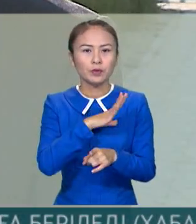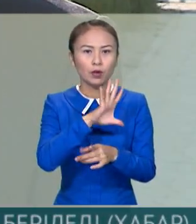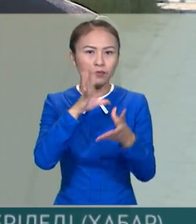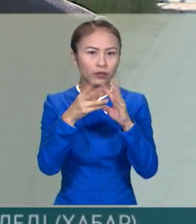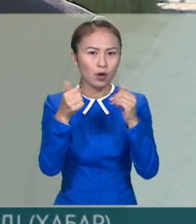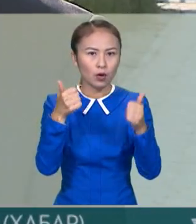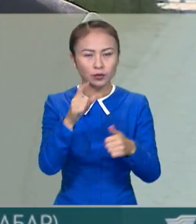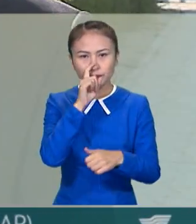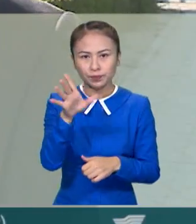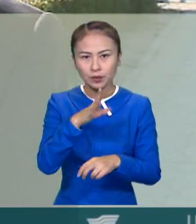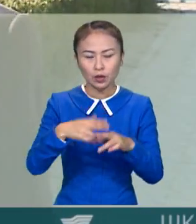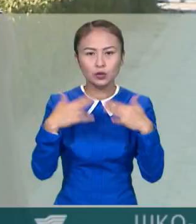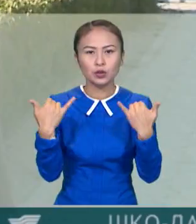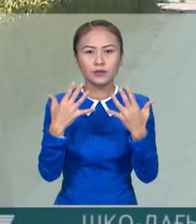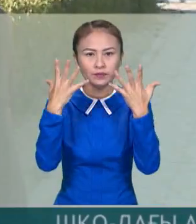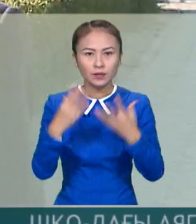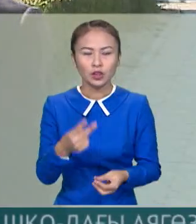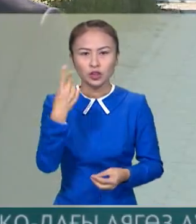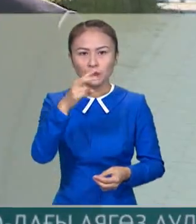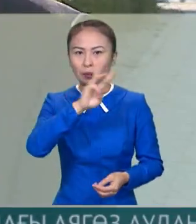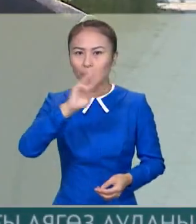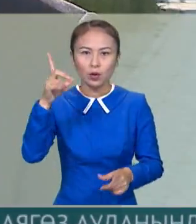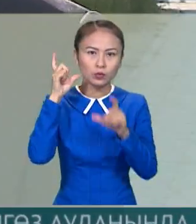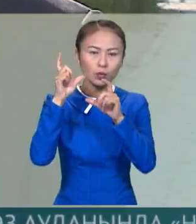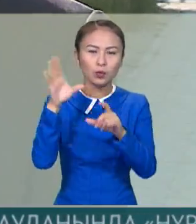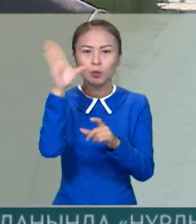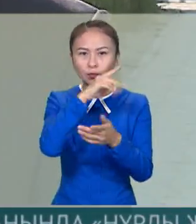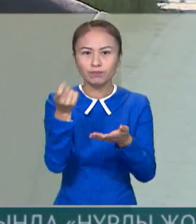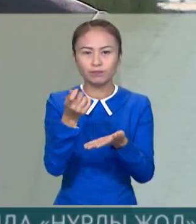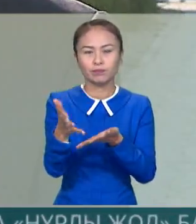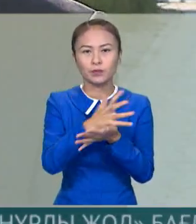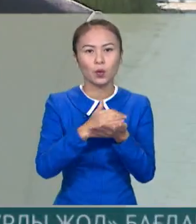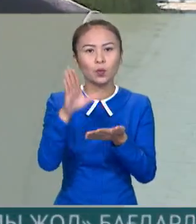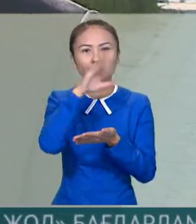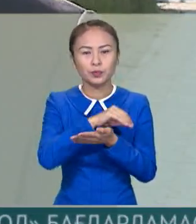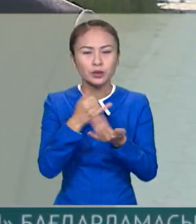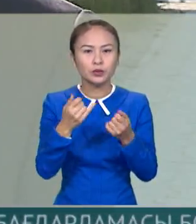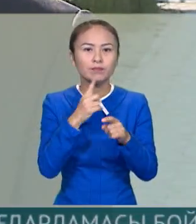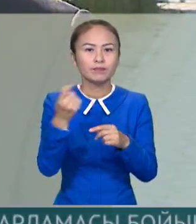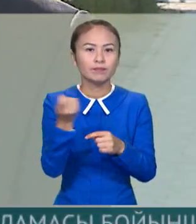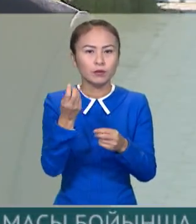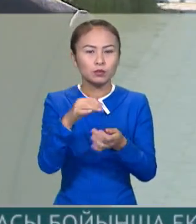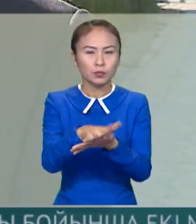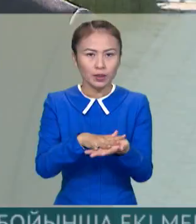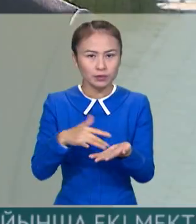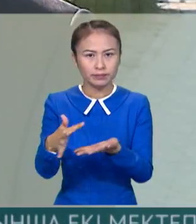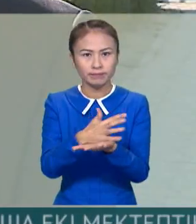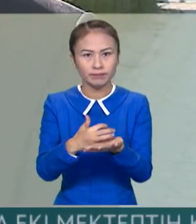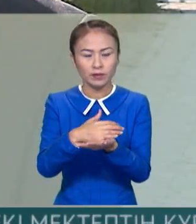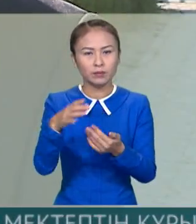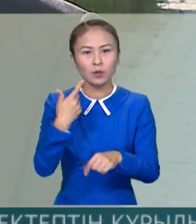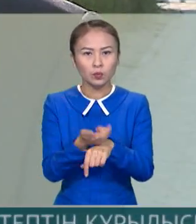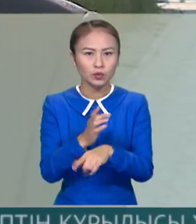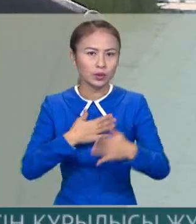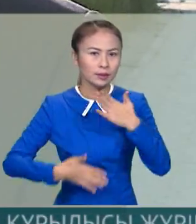аяқталмақ. Дихандар қазірдің өзінде 20 миллион тоннадан астам бидайды қамбаларға жинап алды. Егін науқаны әлі де жалғап жатырғаны бізді